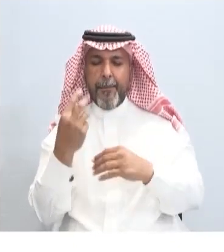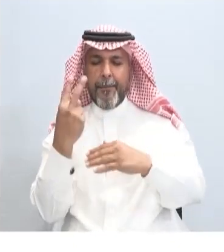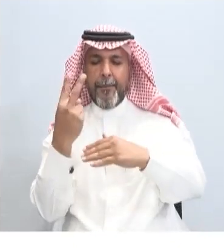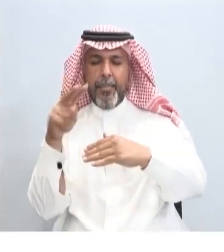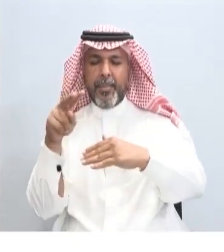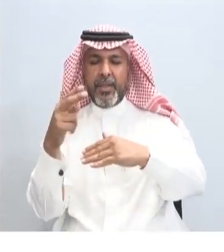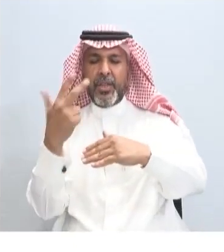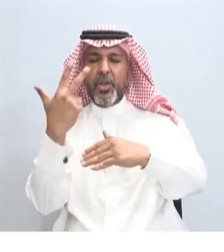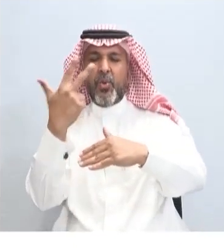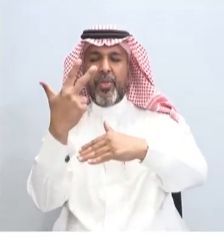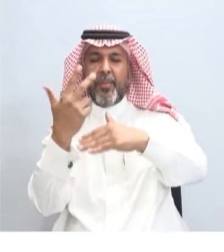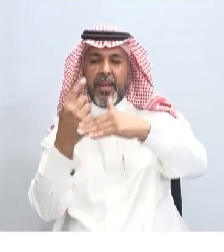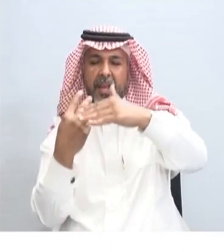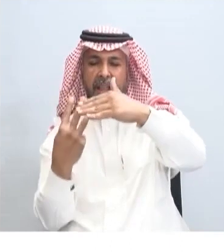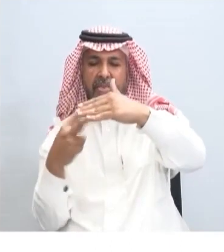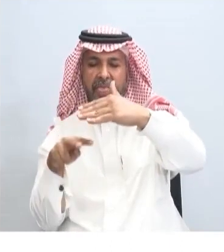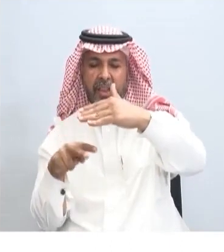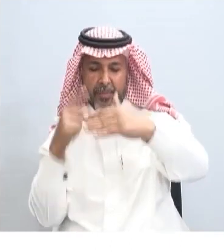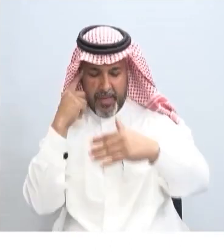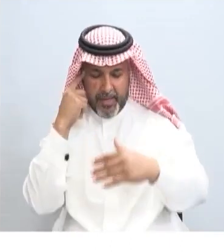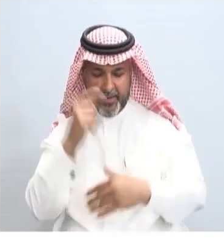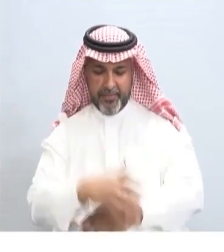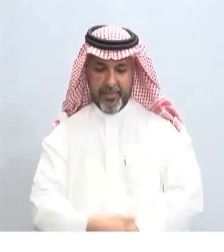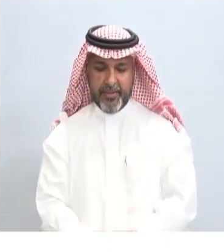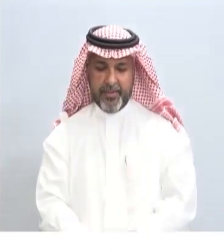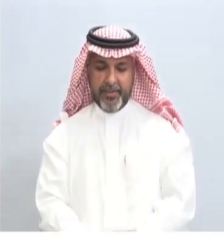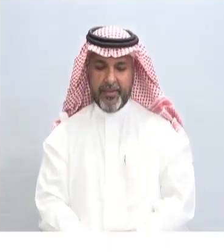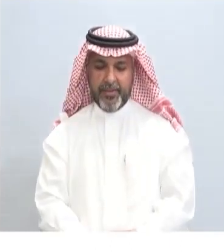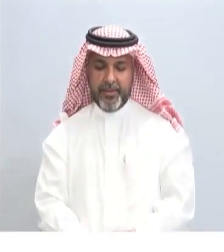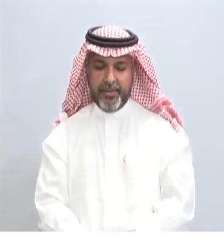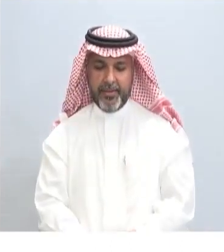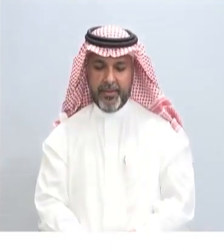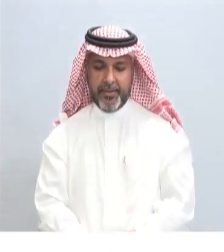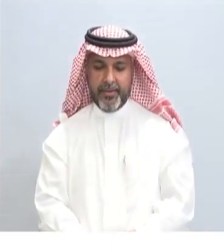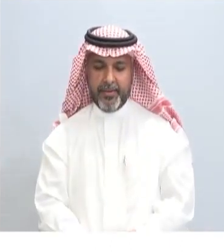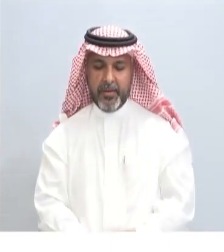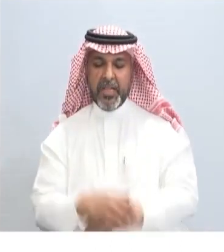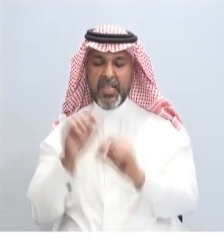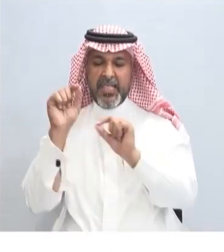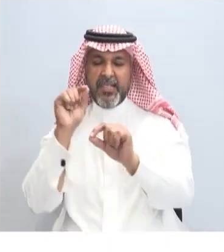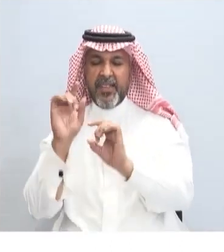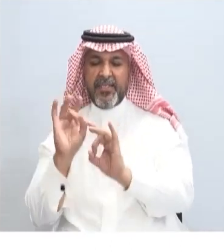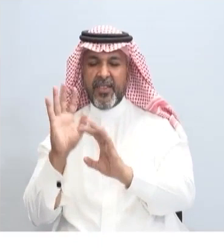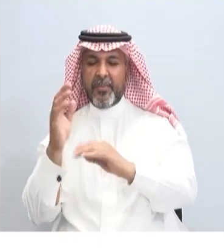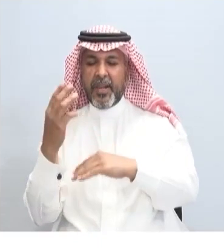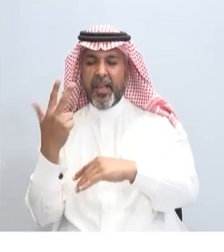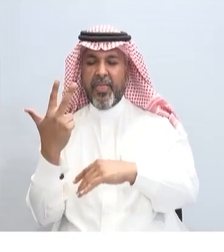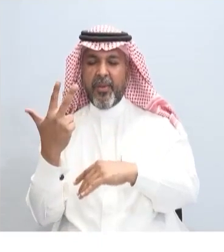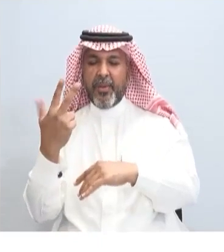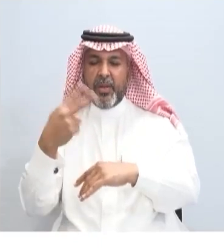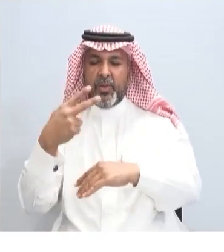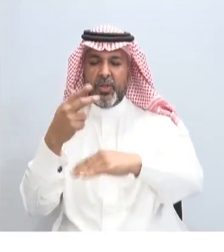كم 280 من اصل 300 يعني ممكن نقول 8 من اصل 30 ممكن نقول